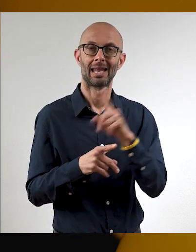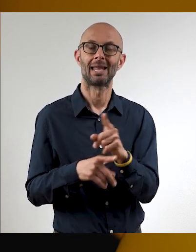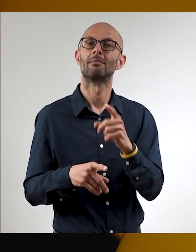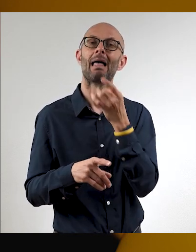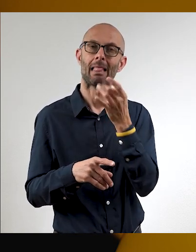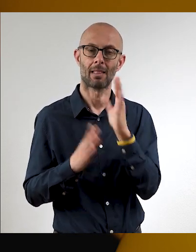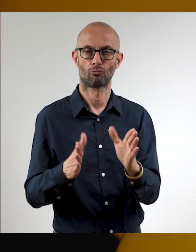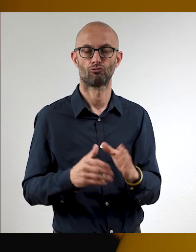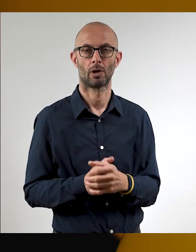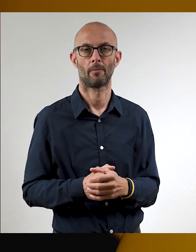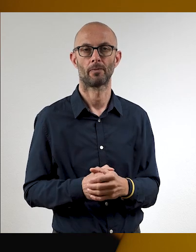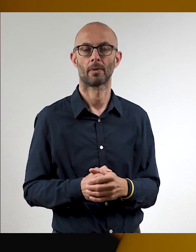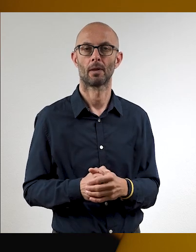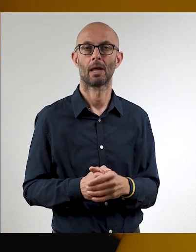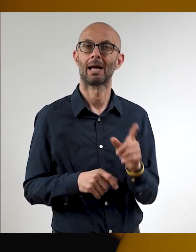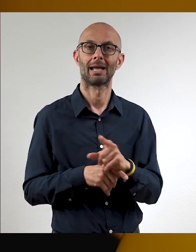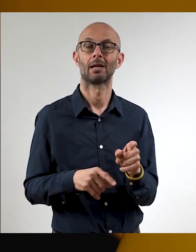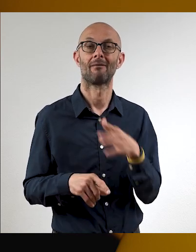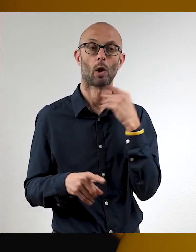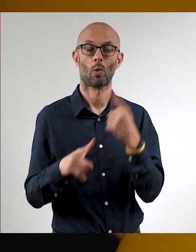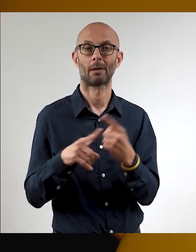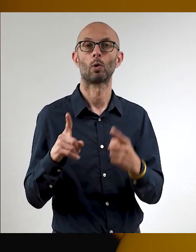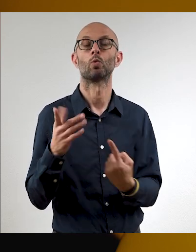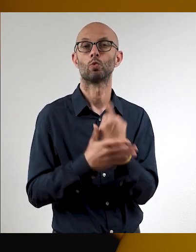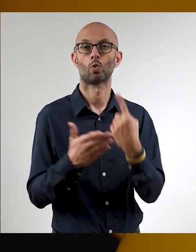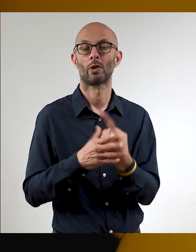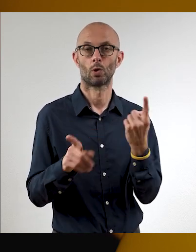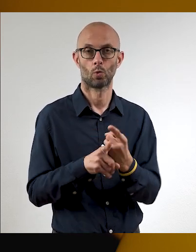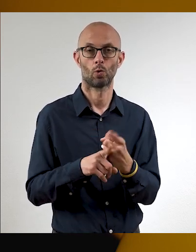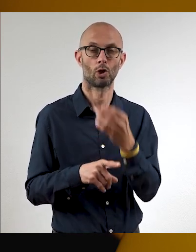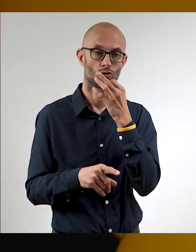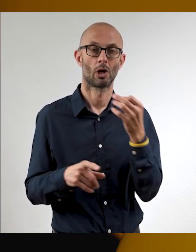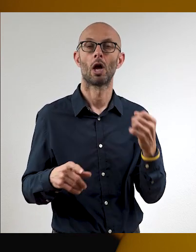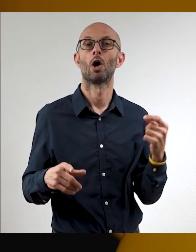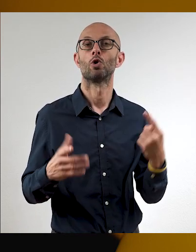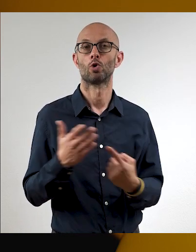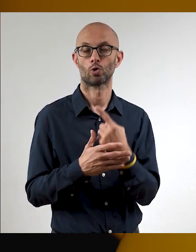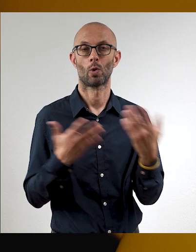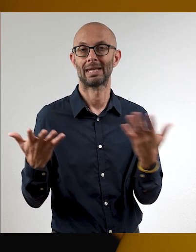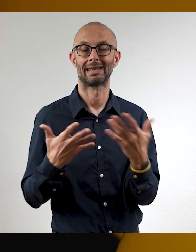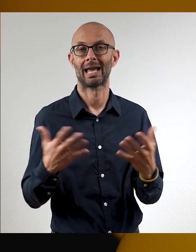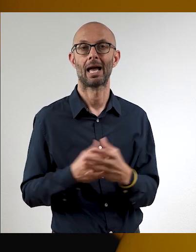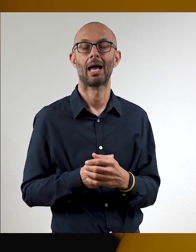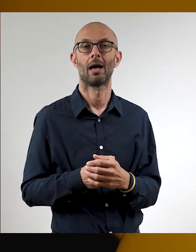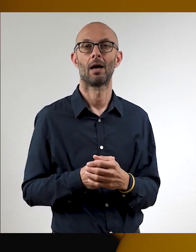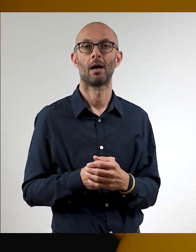biti dosledne. Ne? Ker doskrat se pa zgodi, ko se zgodi